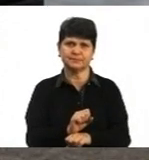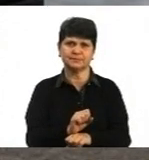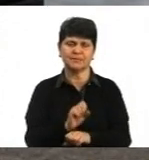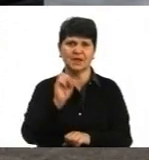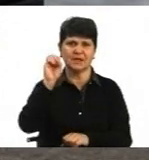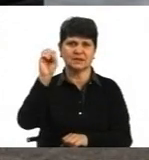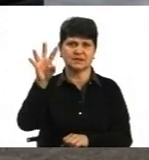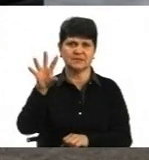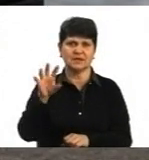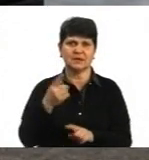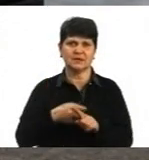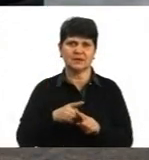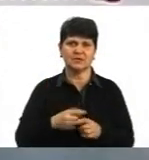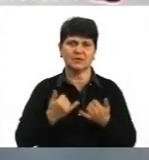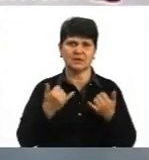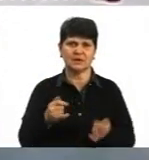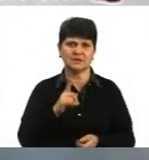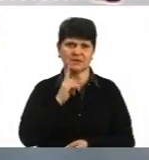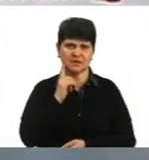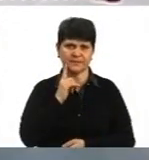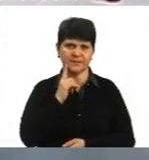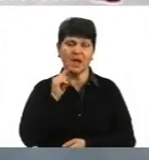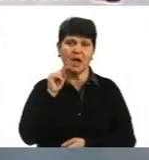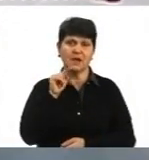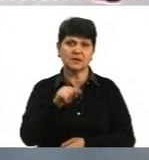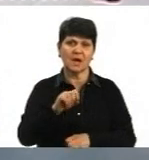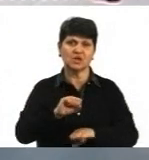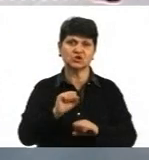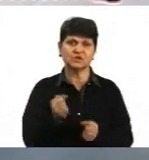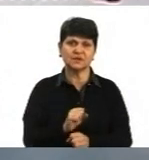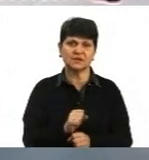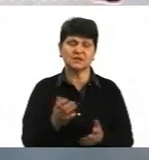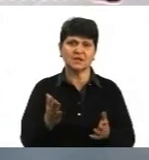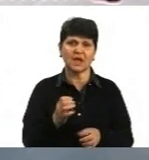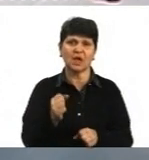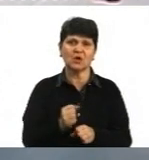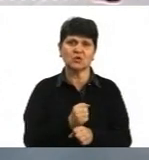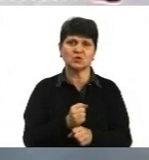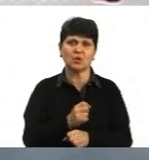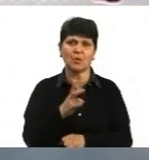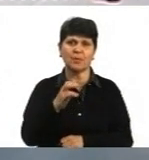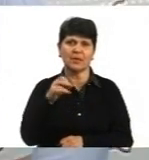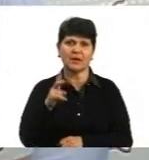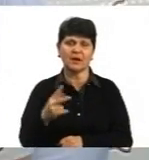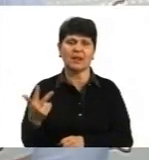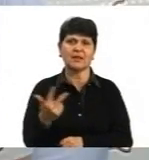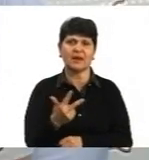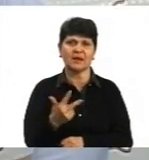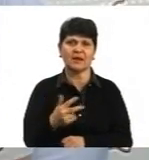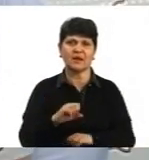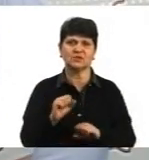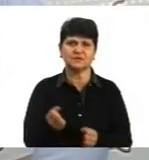сигналу пішоходом. Ось ту швидкість, про яку розробник казав, третю швидкість в автомобілі, третя швидкість, як він